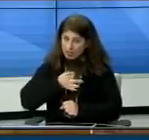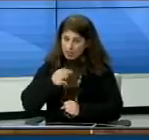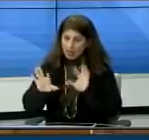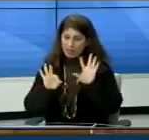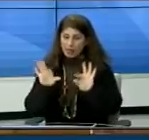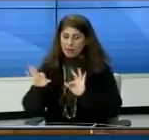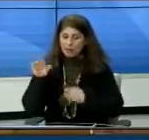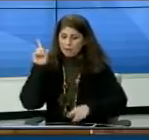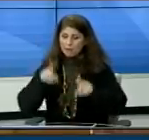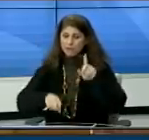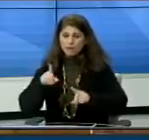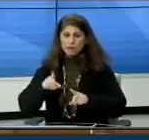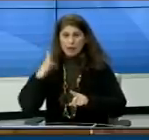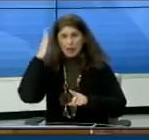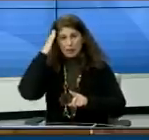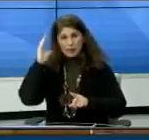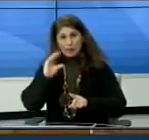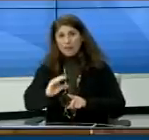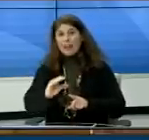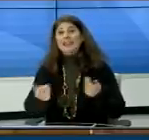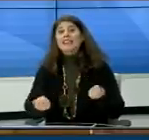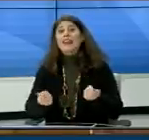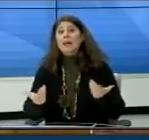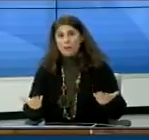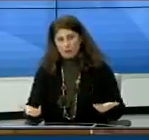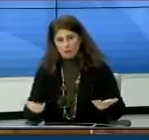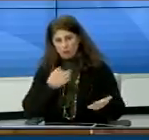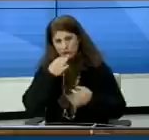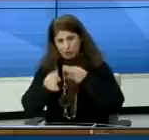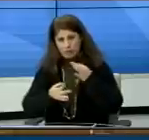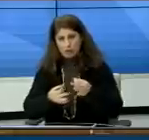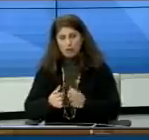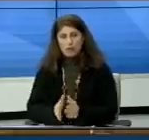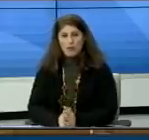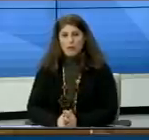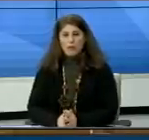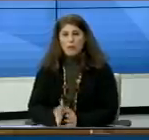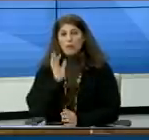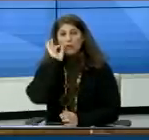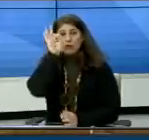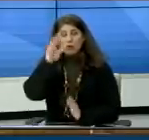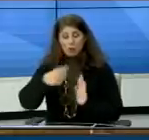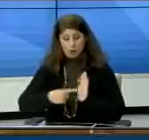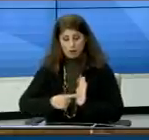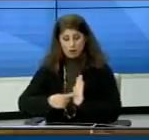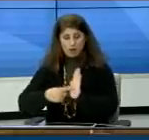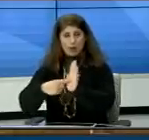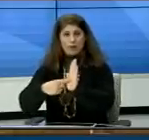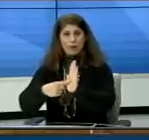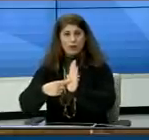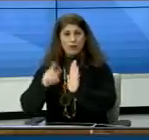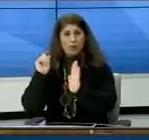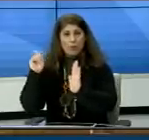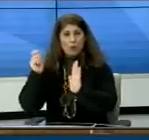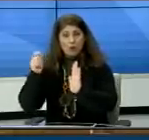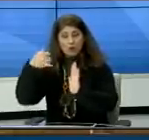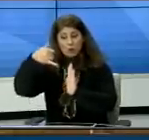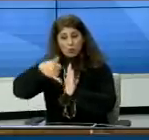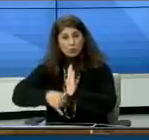μερικά από τα κεφάλαια της δράσης μας, επιδιώκοντας να αναδείξω την πολιτική τους